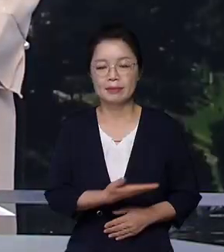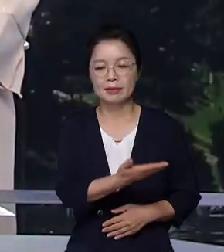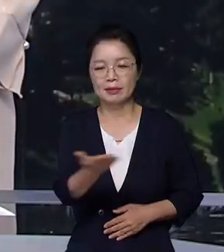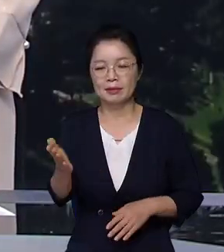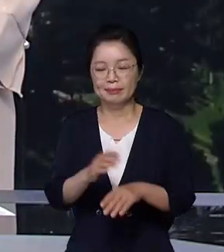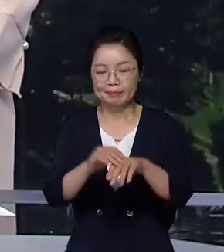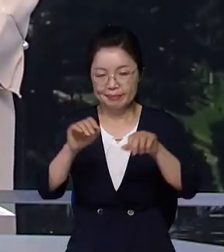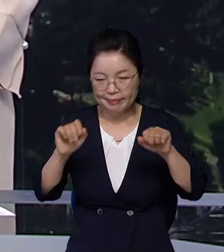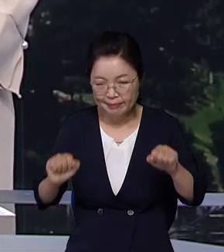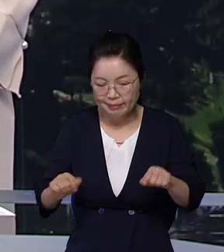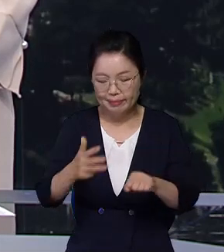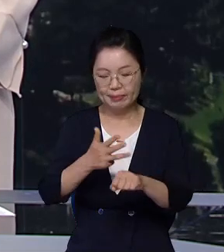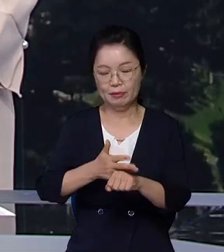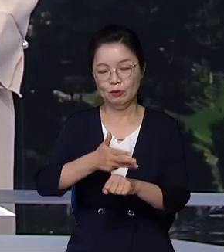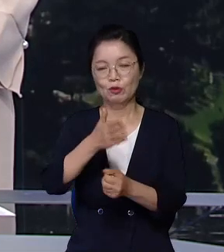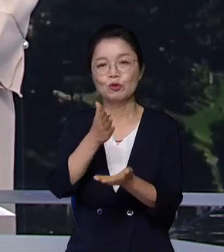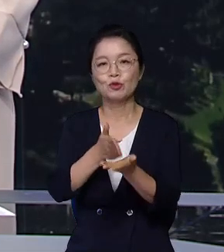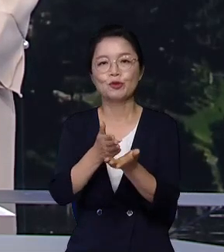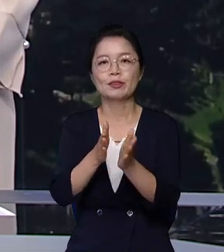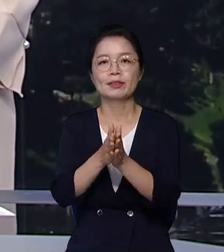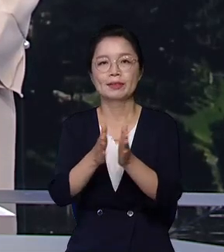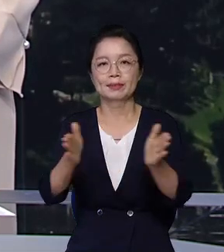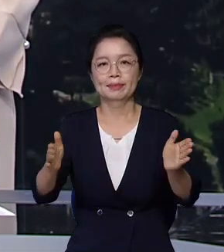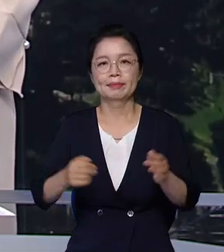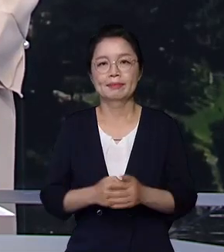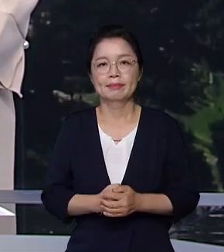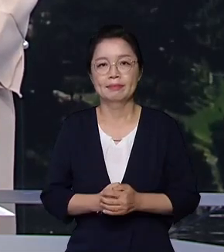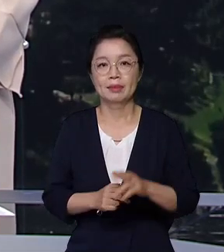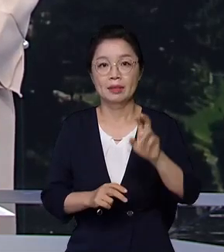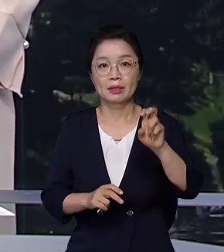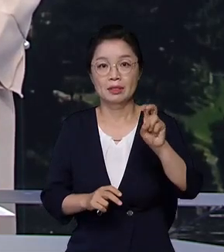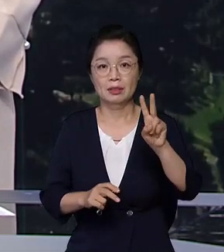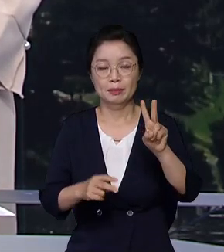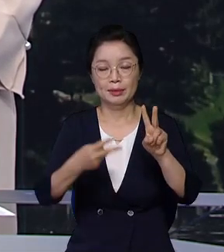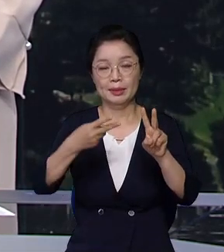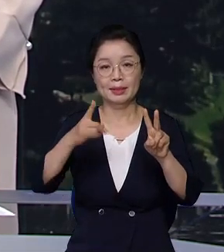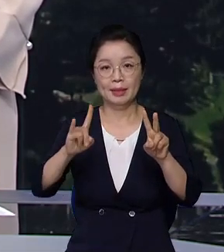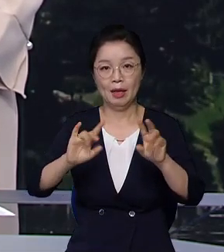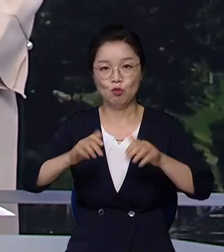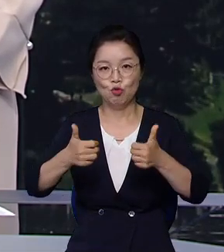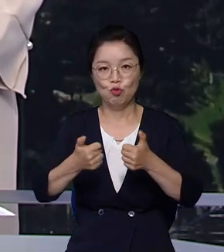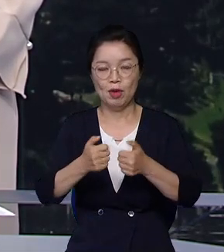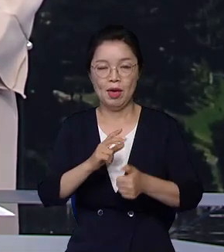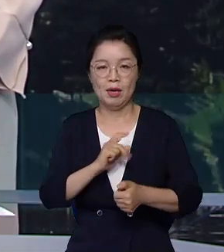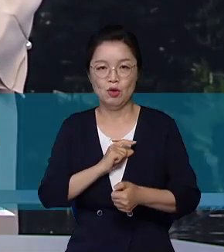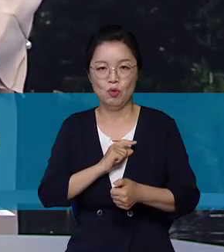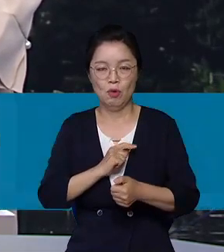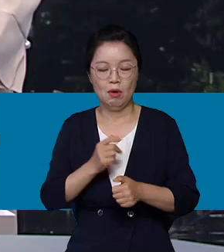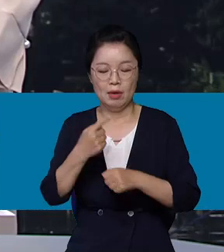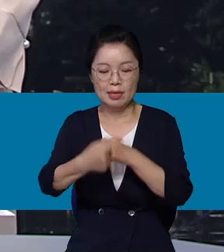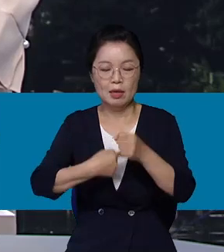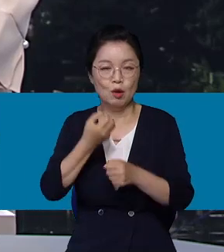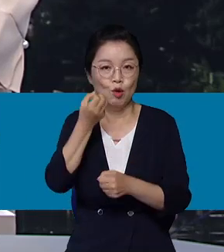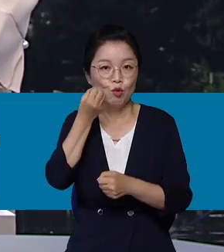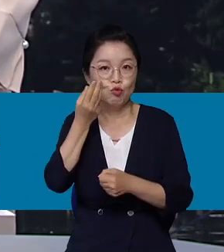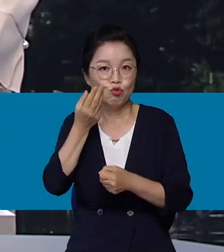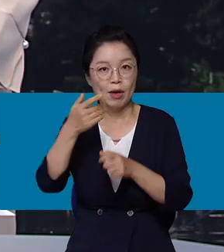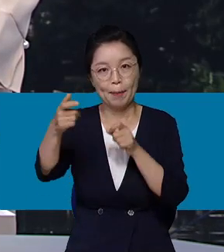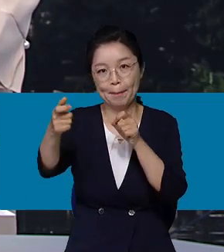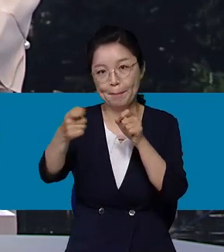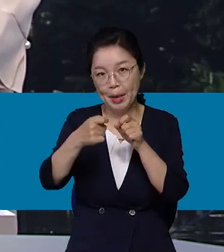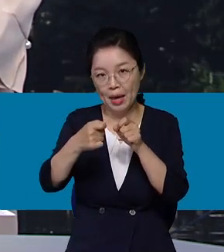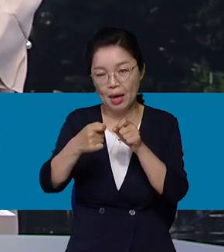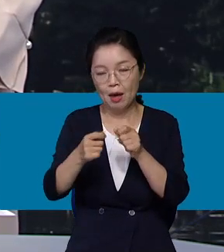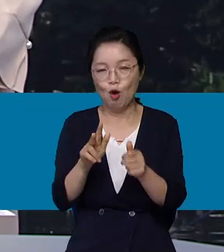여러분 안녕하십니까? KBC 8시 뉴스입니다. 22대 국회의원 선거가 1년 9개월 앞으로 다가오면서 후보군들의